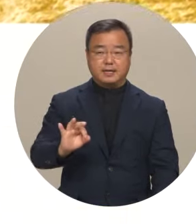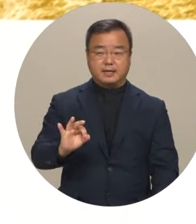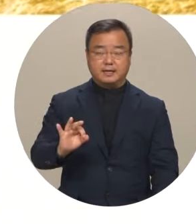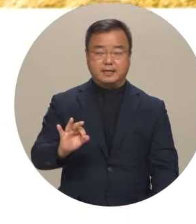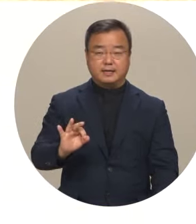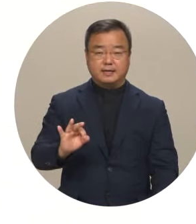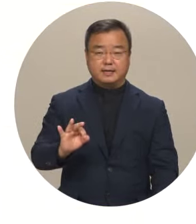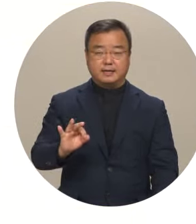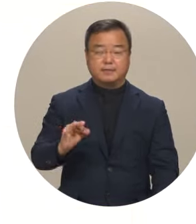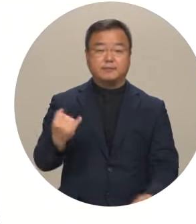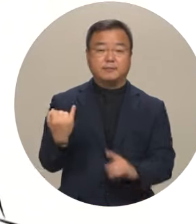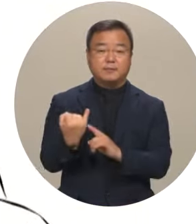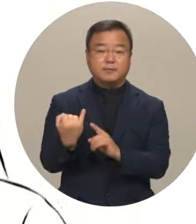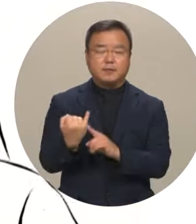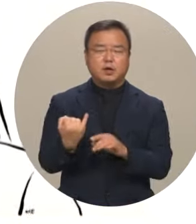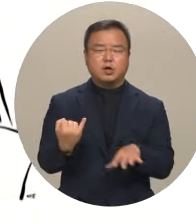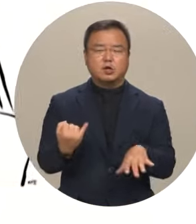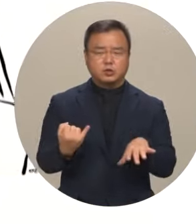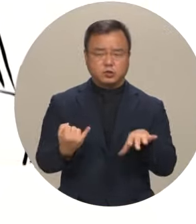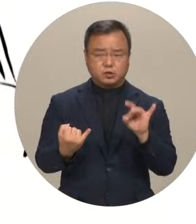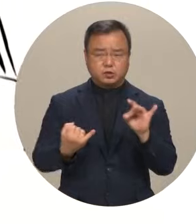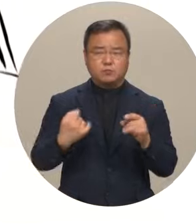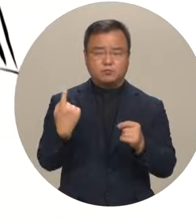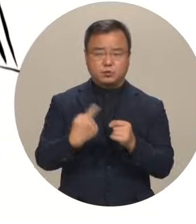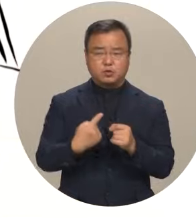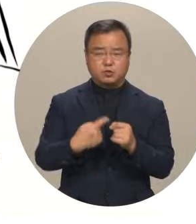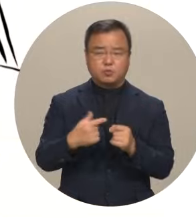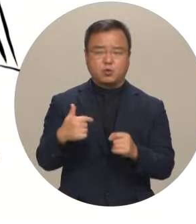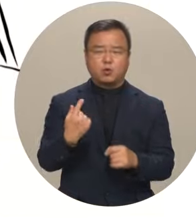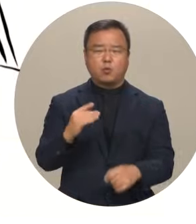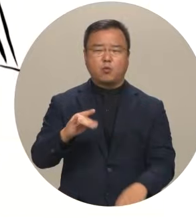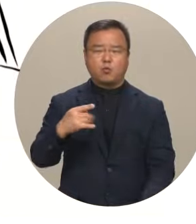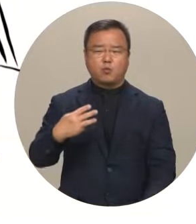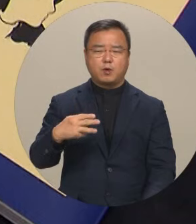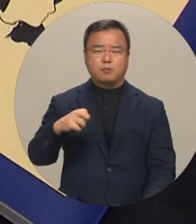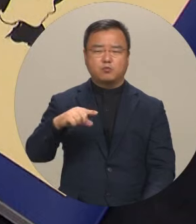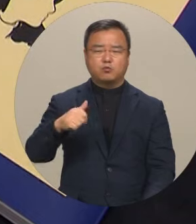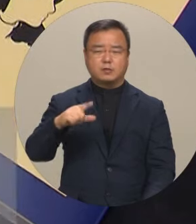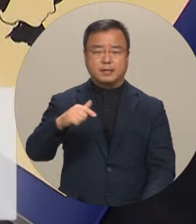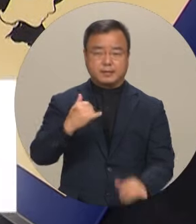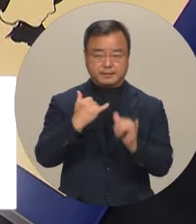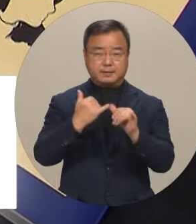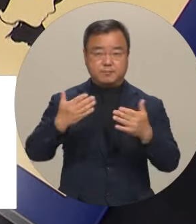기입니다 최초로 노벨 문학상을 받았습니다 스웨덴